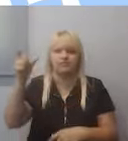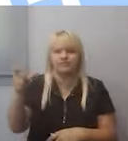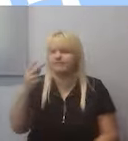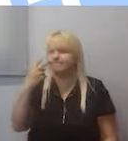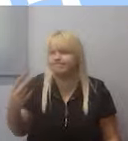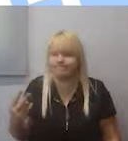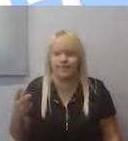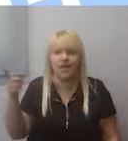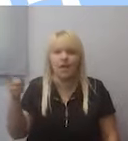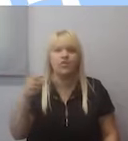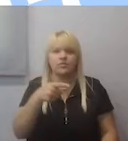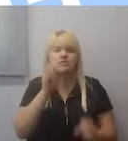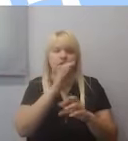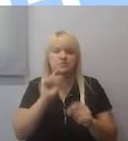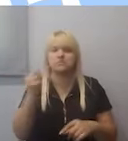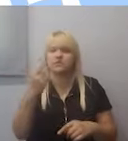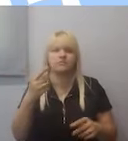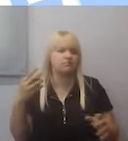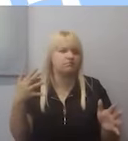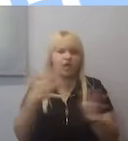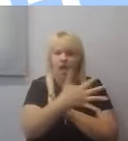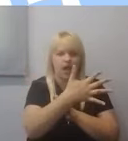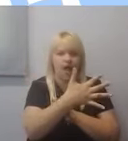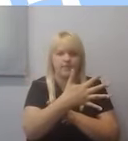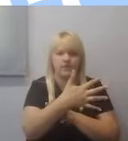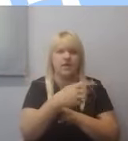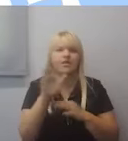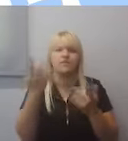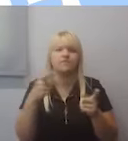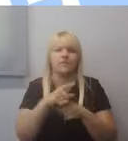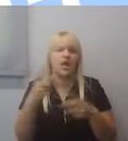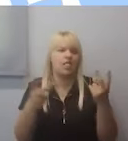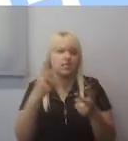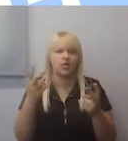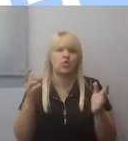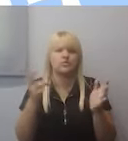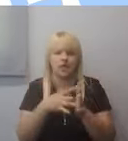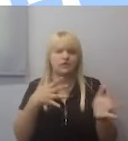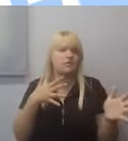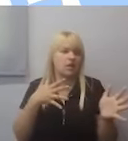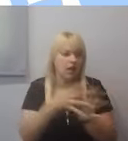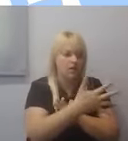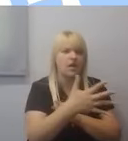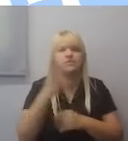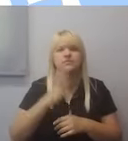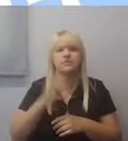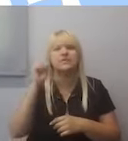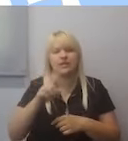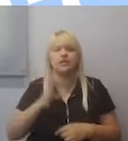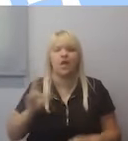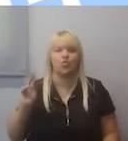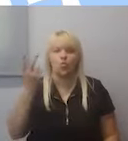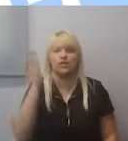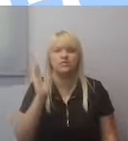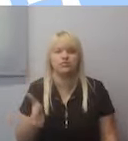aizlidoja garām teiksim tā ir energo centrāli bet trāpīja garām tad zina ka gaida otro ja ja tas bija artilērijas